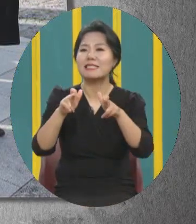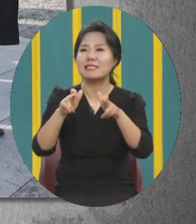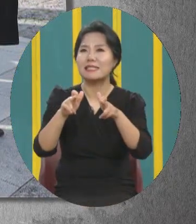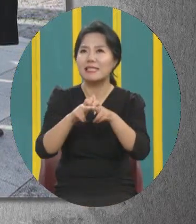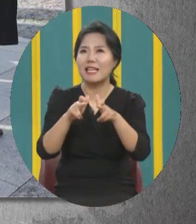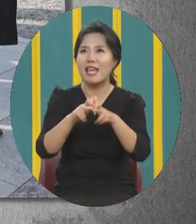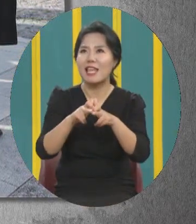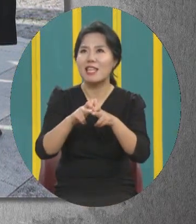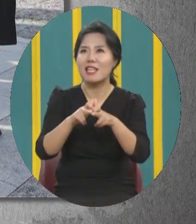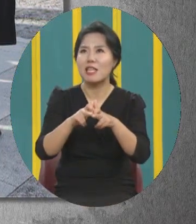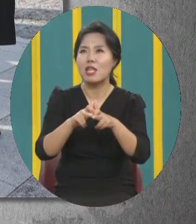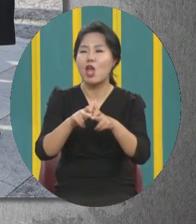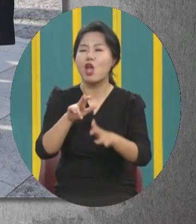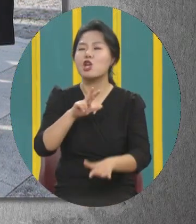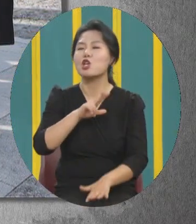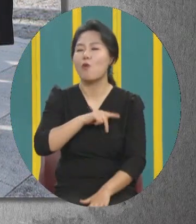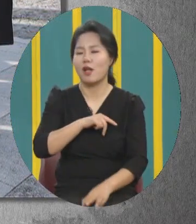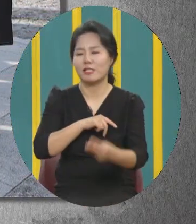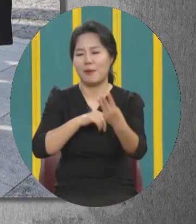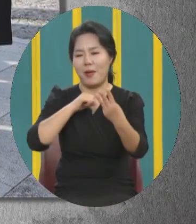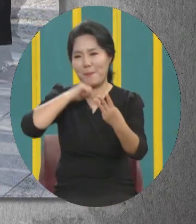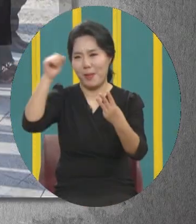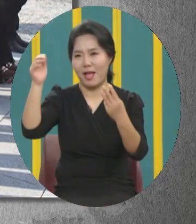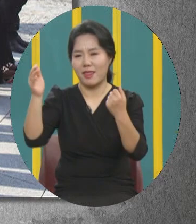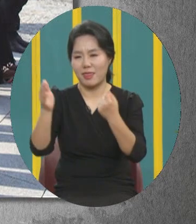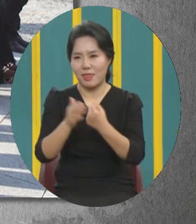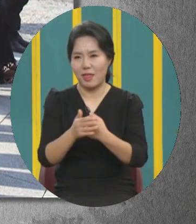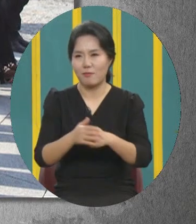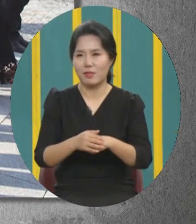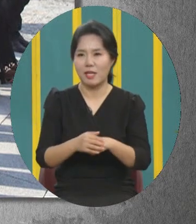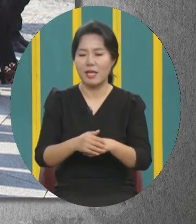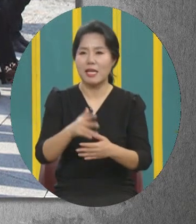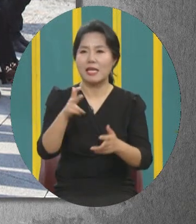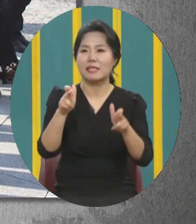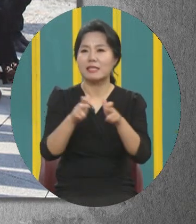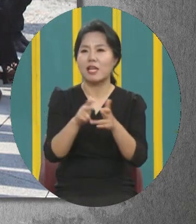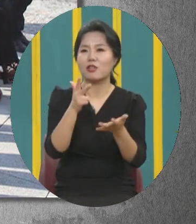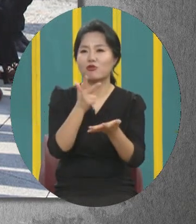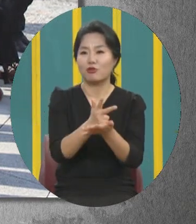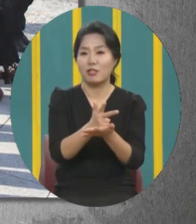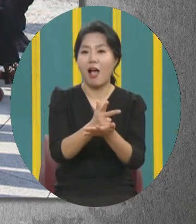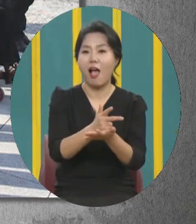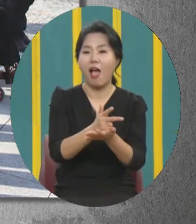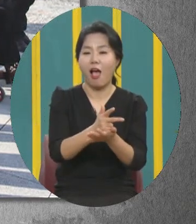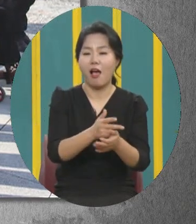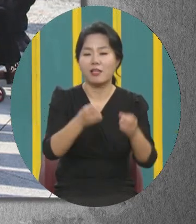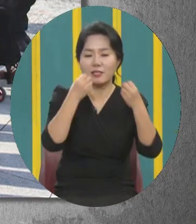3명이 당선되자 군에서는 군의회 건물 앞에 장애인 주차구역을 만들었습니다.